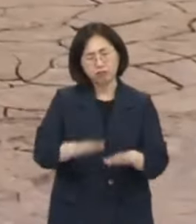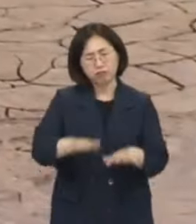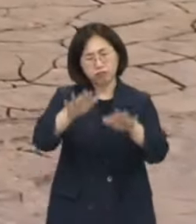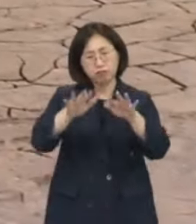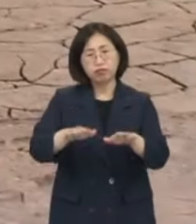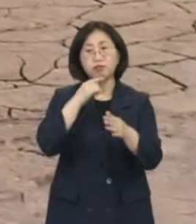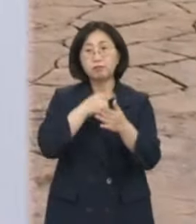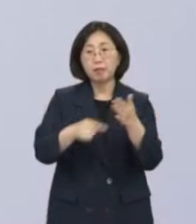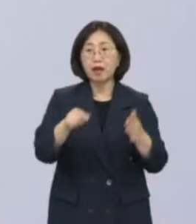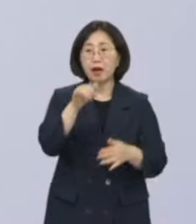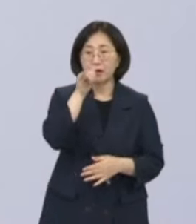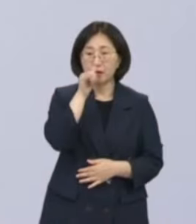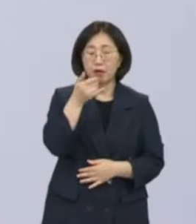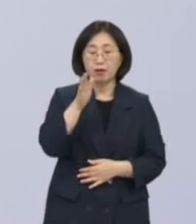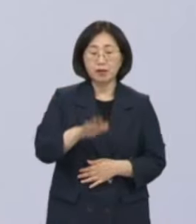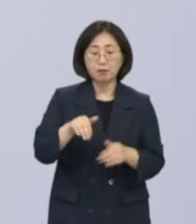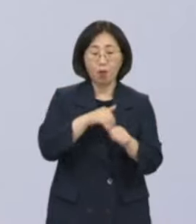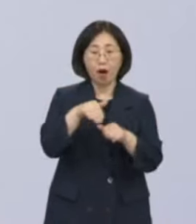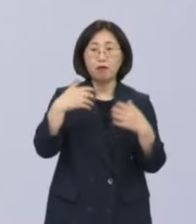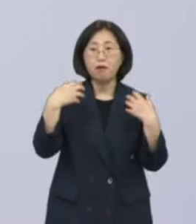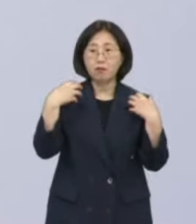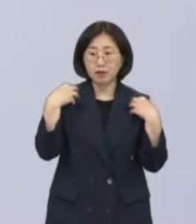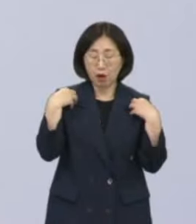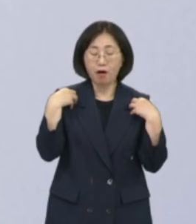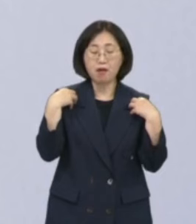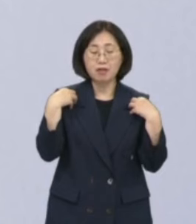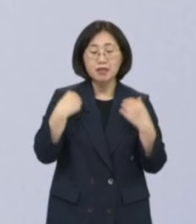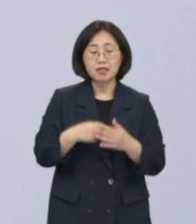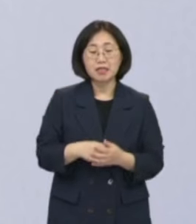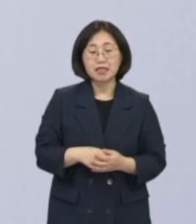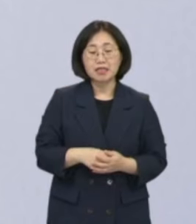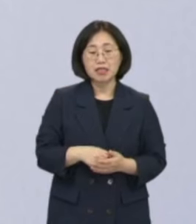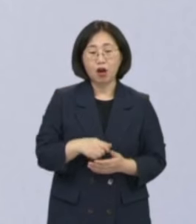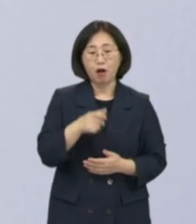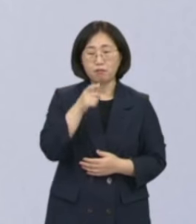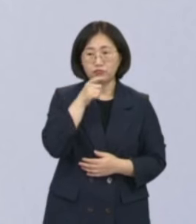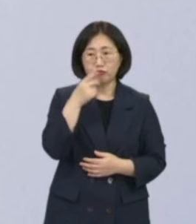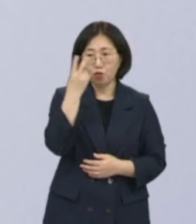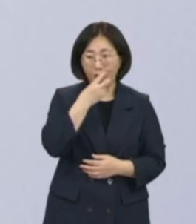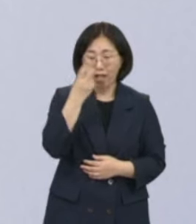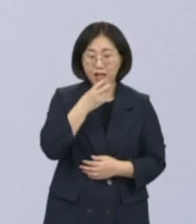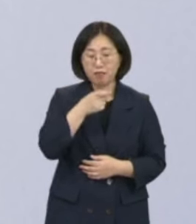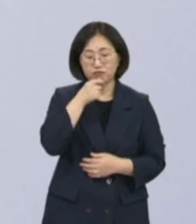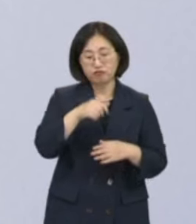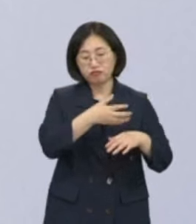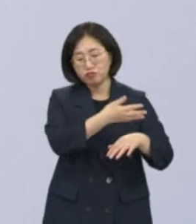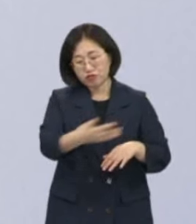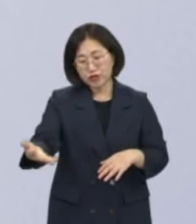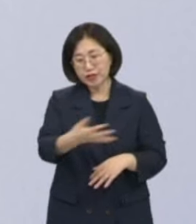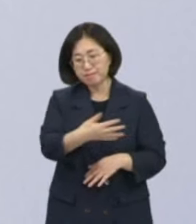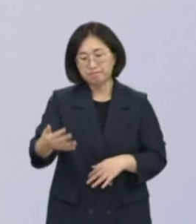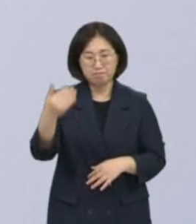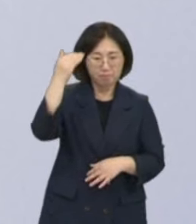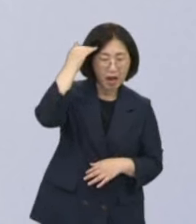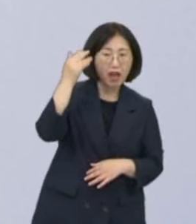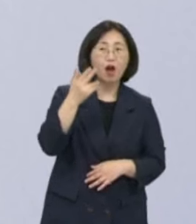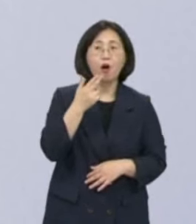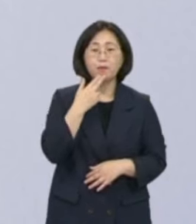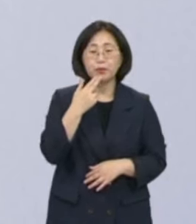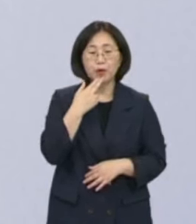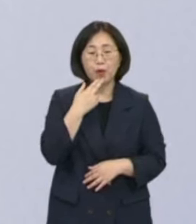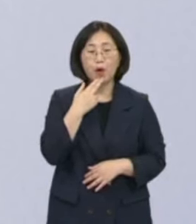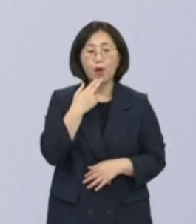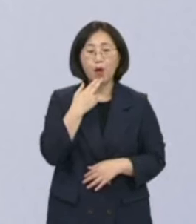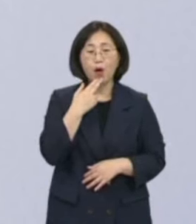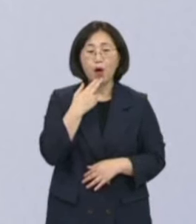곳이지만 금강유역환경청은 물놀이장 시설이 하천 유지 관리나 물 흐름에 미치는 영향이 미미하다며 대전시의